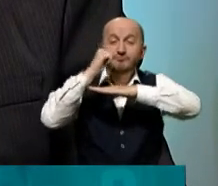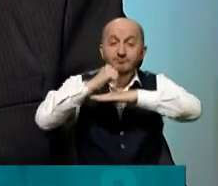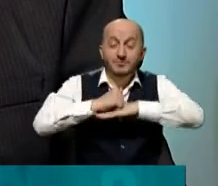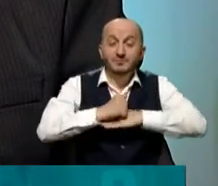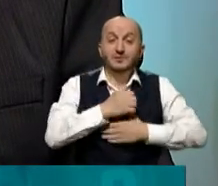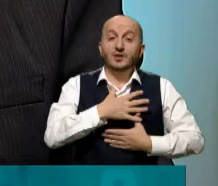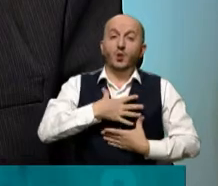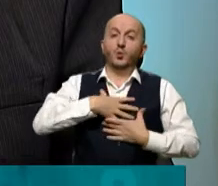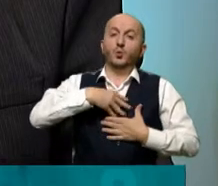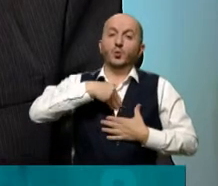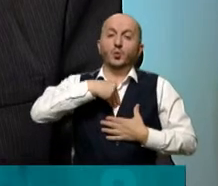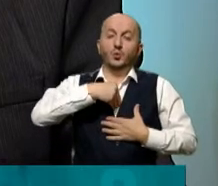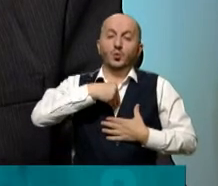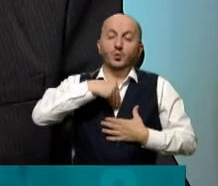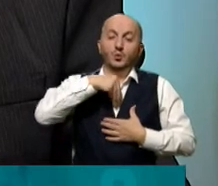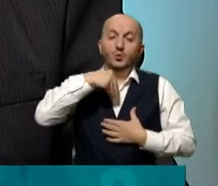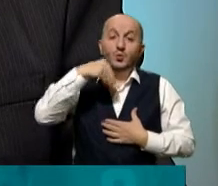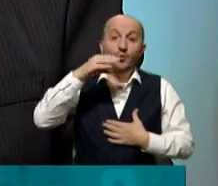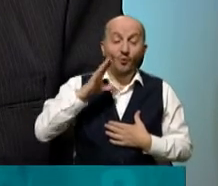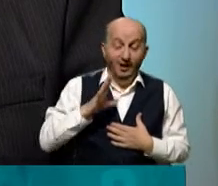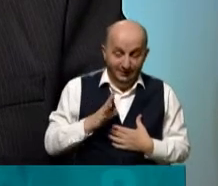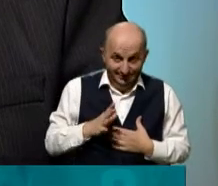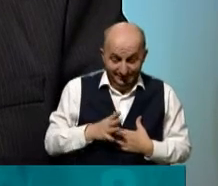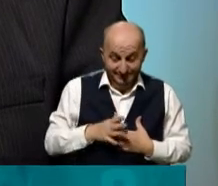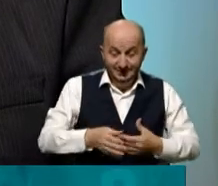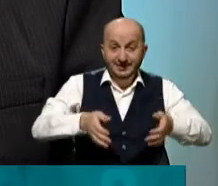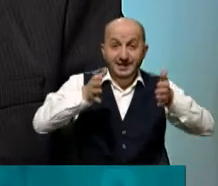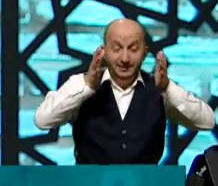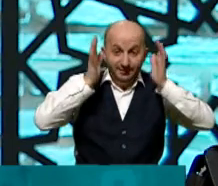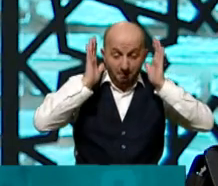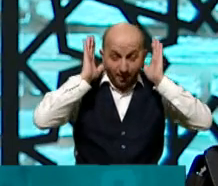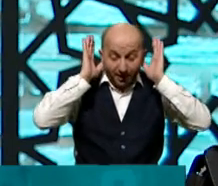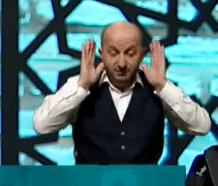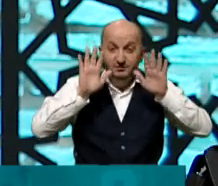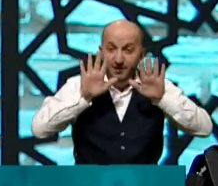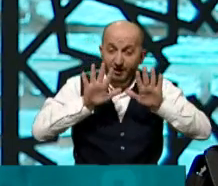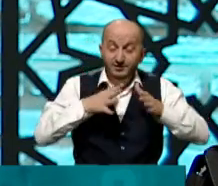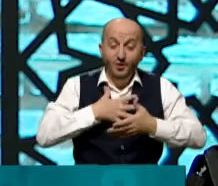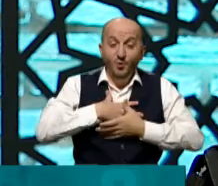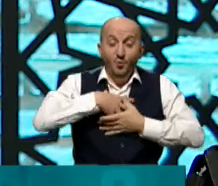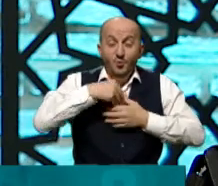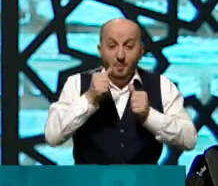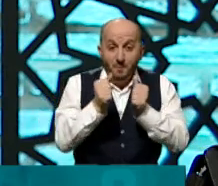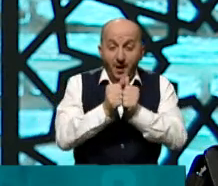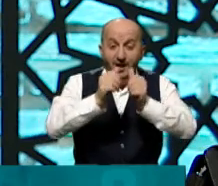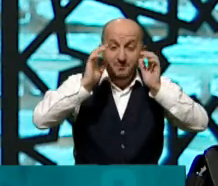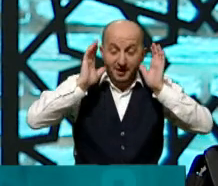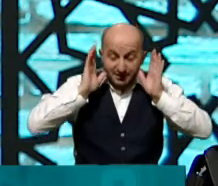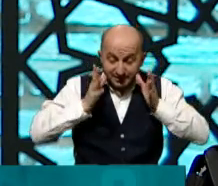var. Aynen. Yani namaz ancak ruhuyla beraber kılındığı